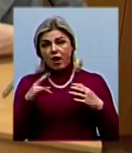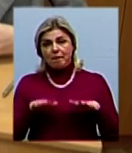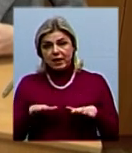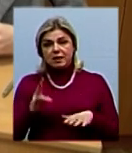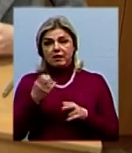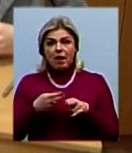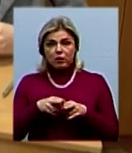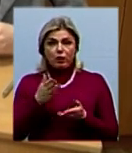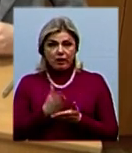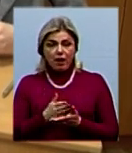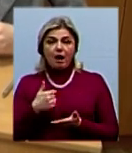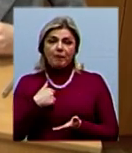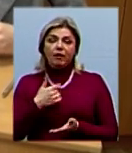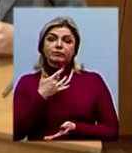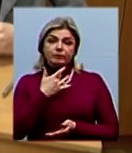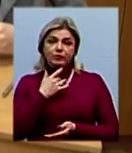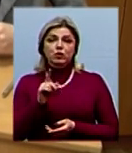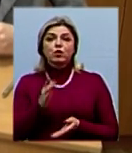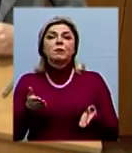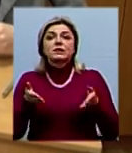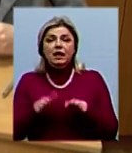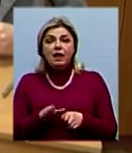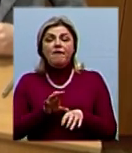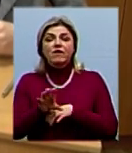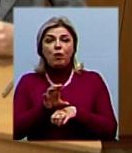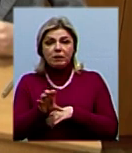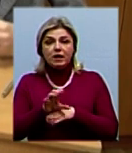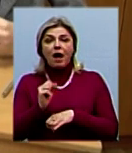Тому ми виступаємо за те, щоб залишити